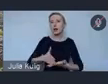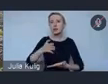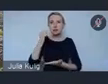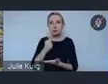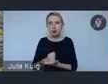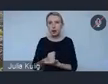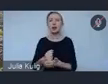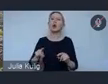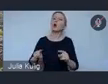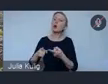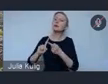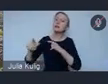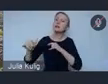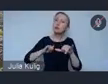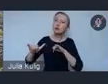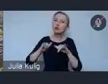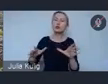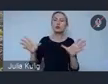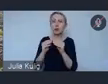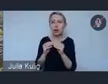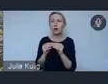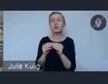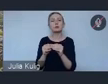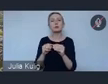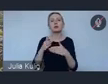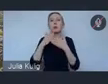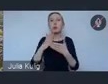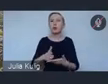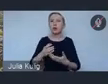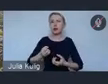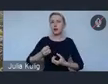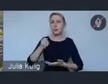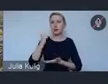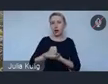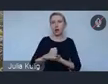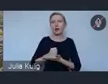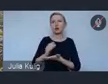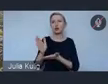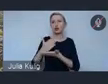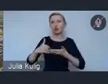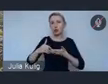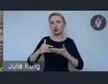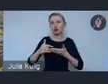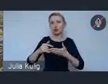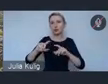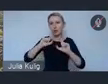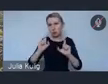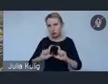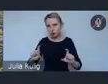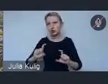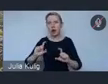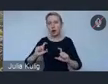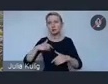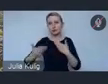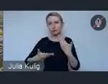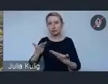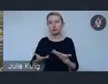organizacjami pozarządowymi tak żeby porady prawne były były częścią systemu ciągle i zawsze